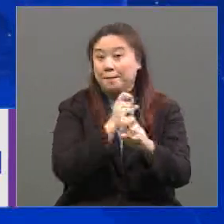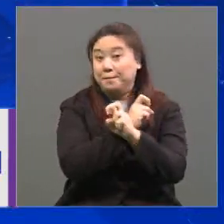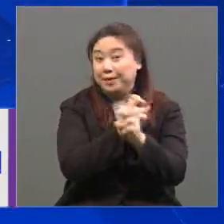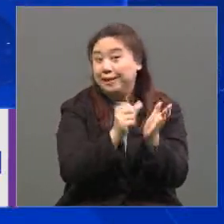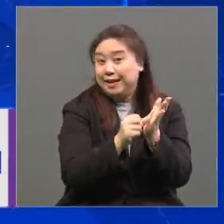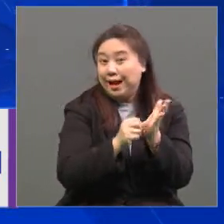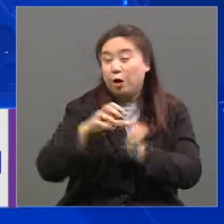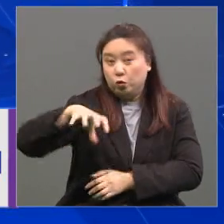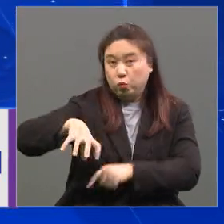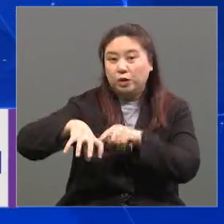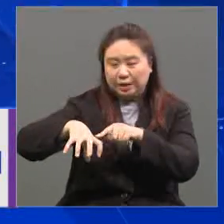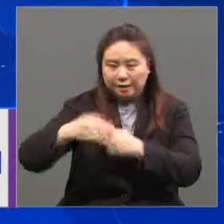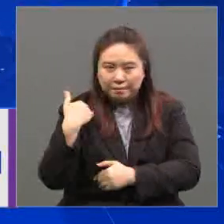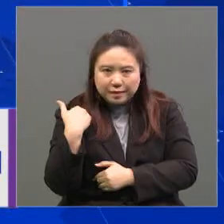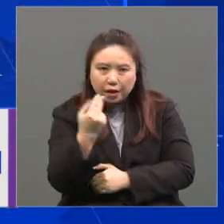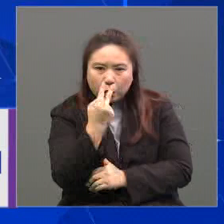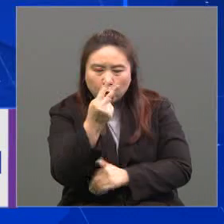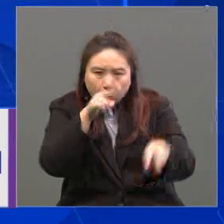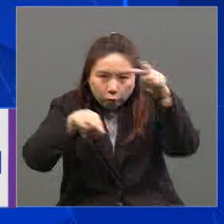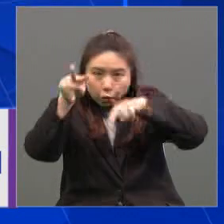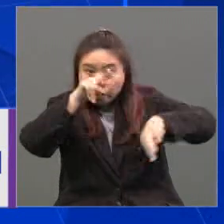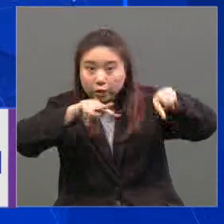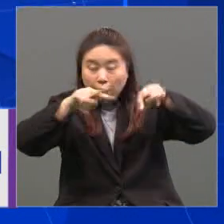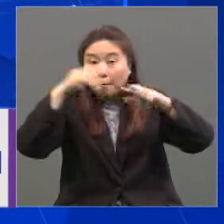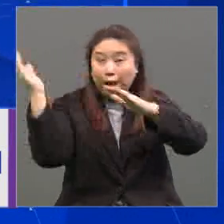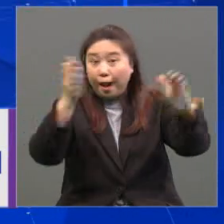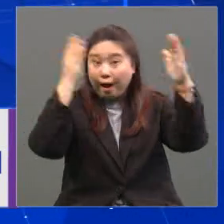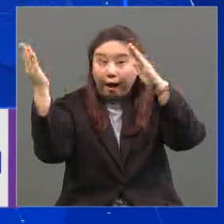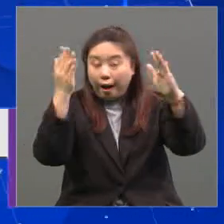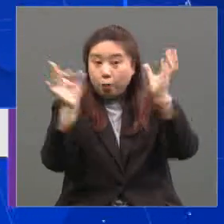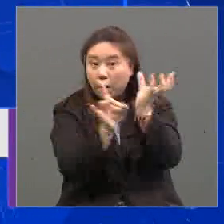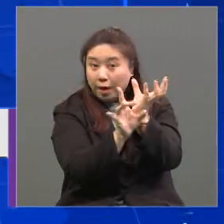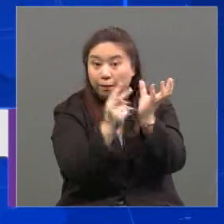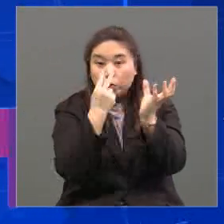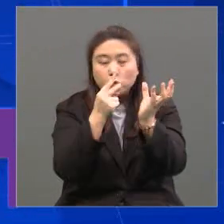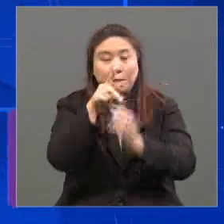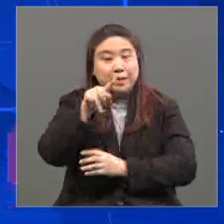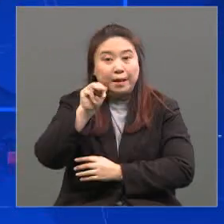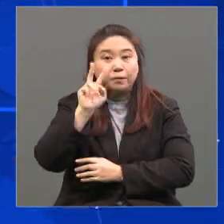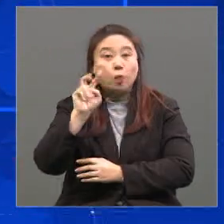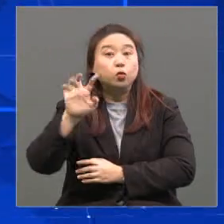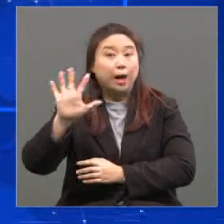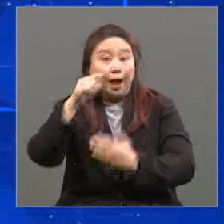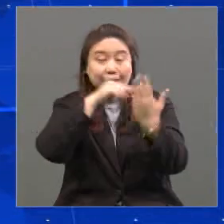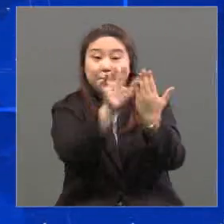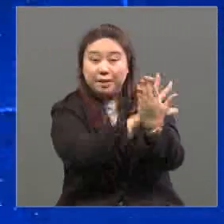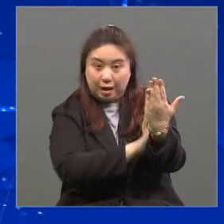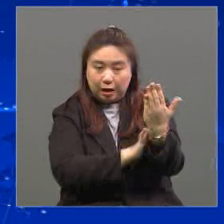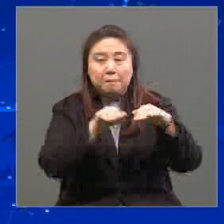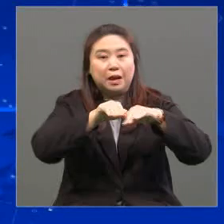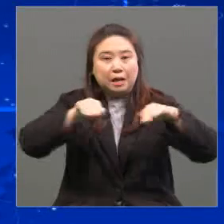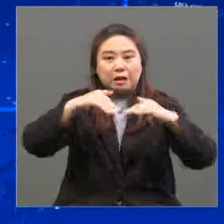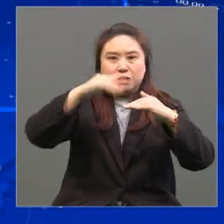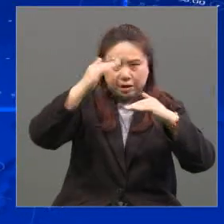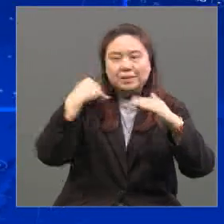ศมีการรายงานเรื่องของการติดตามตรวจสอบคุณภาพอากาศภาพรวมปริมาณ PM 2.5 ในประเทศพบว่าเกินค่ามาตรฐ